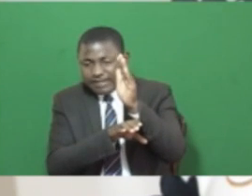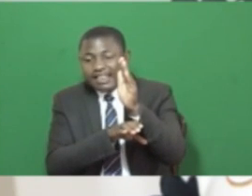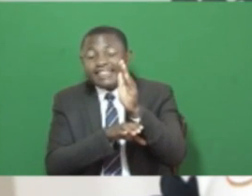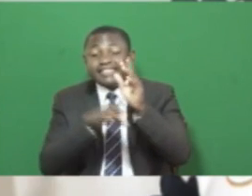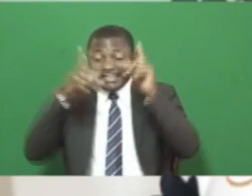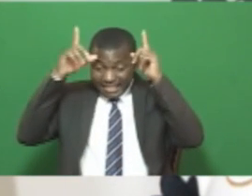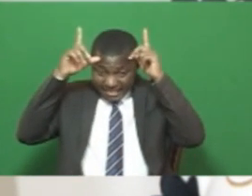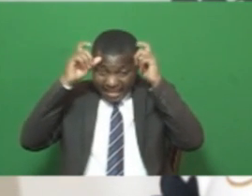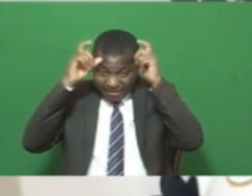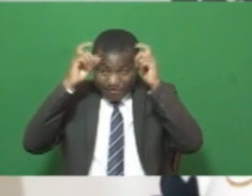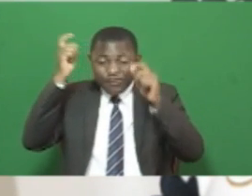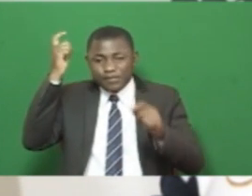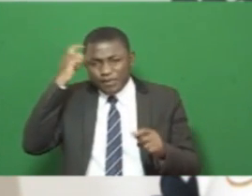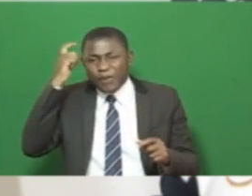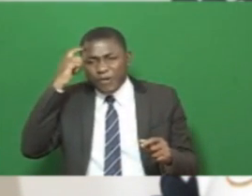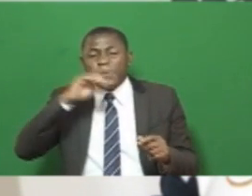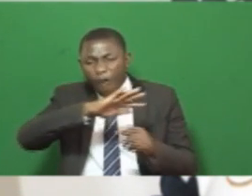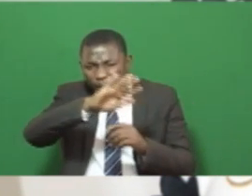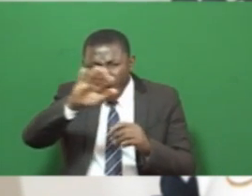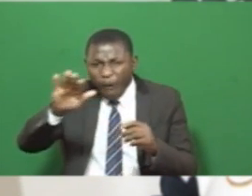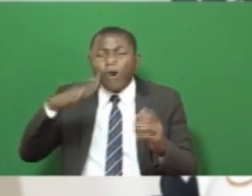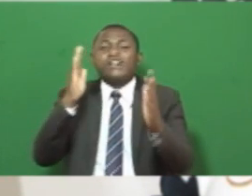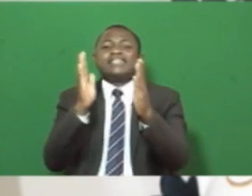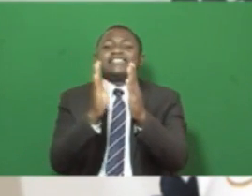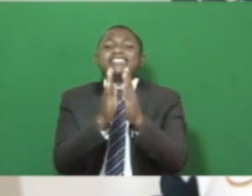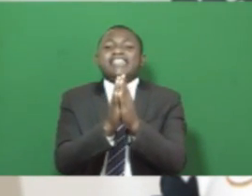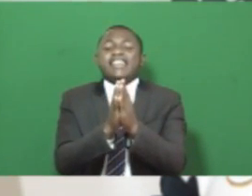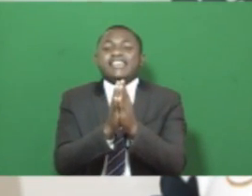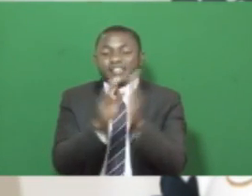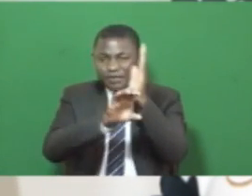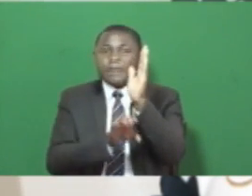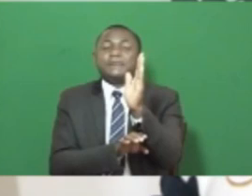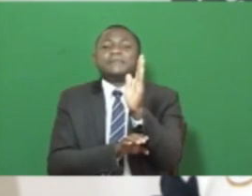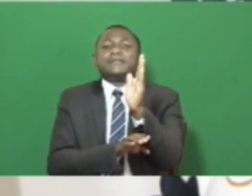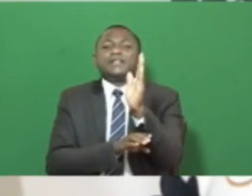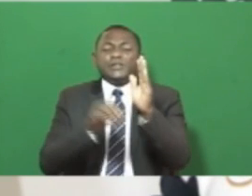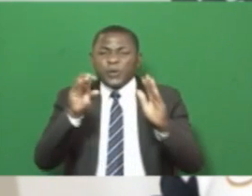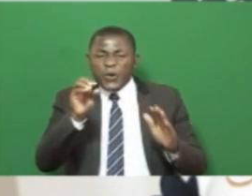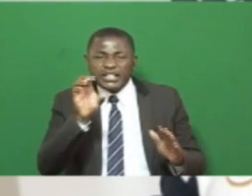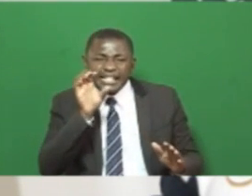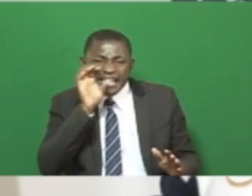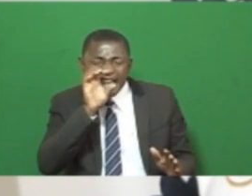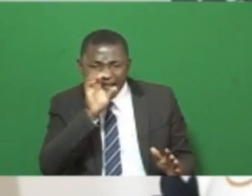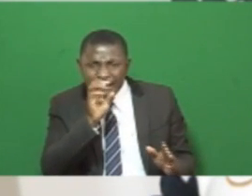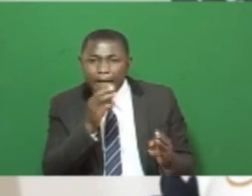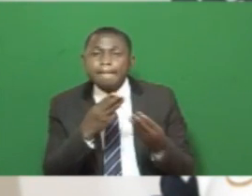Mutemo Satani anouziva. Saka kunyengera kukuru kwaari kuita